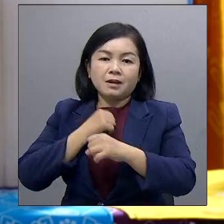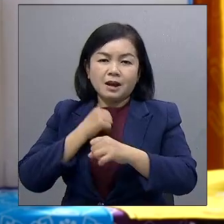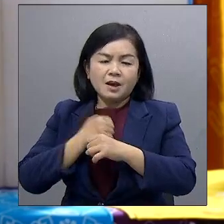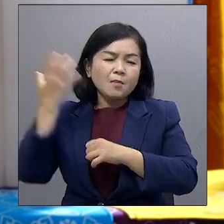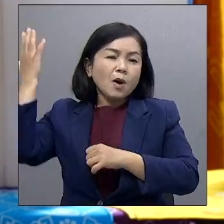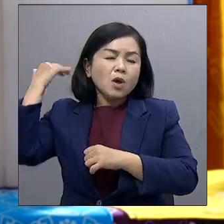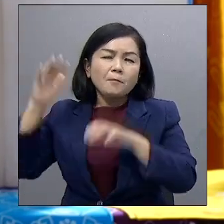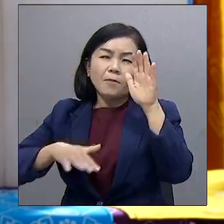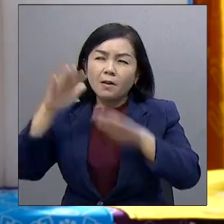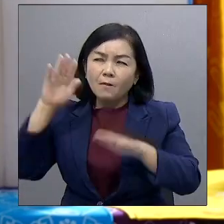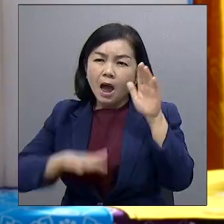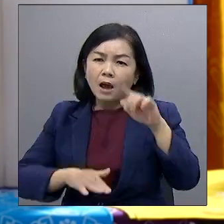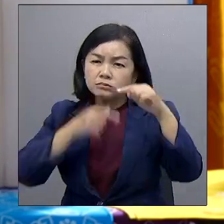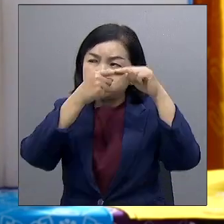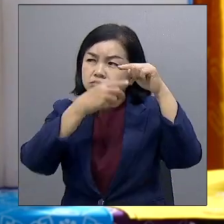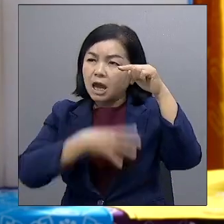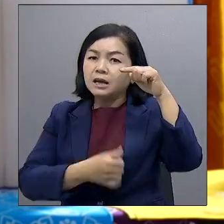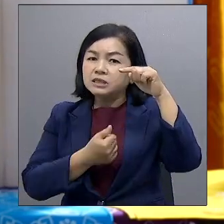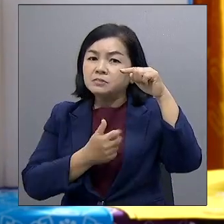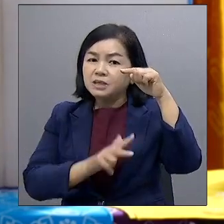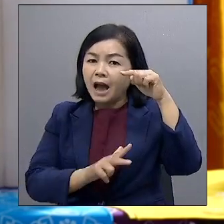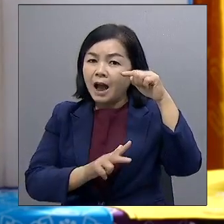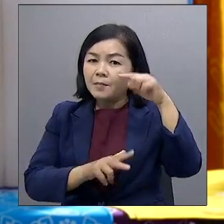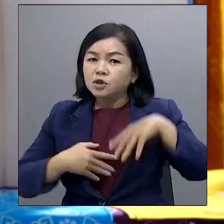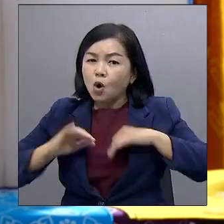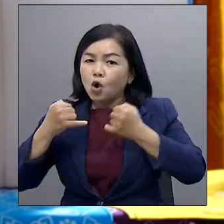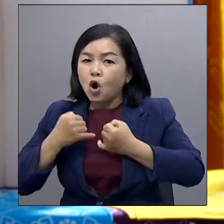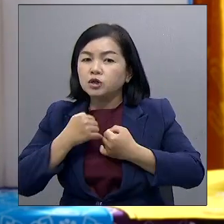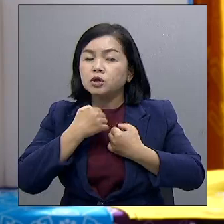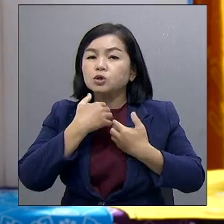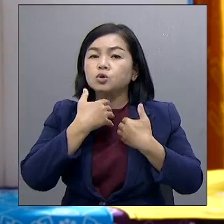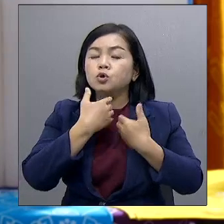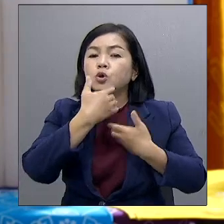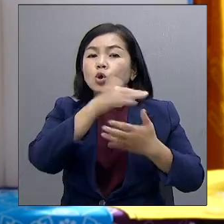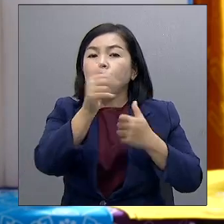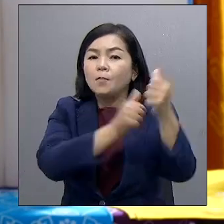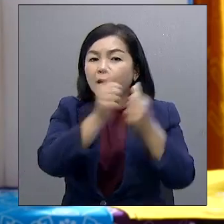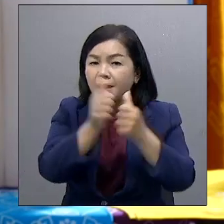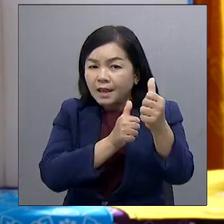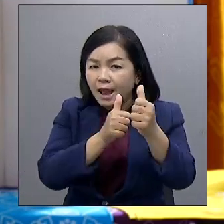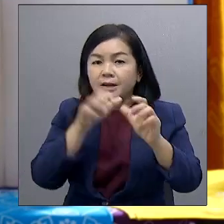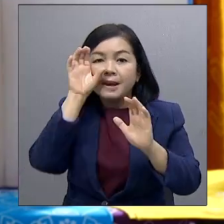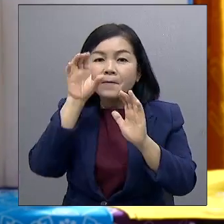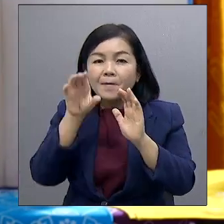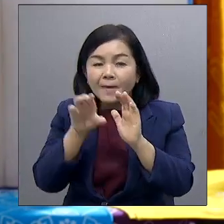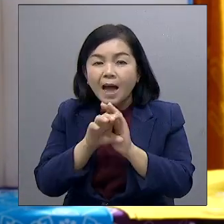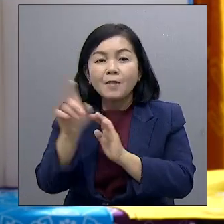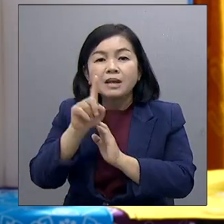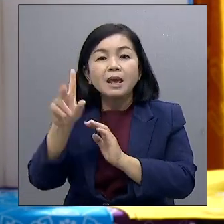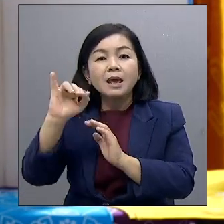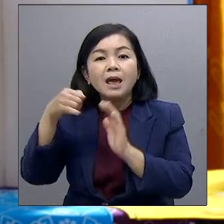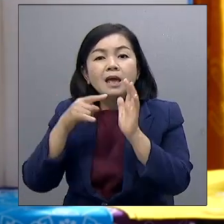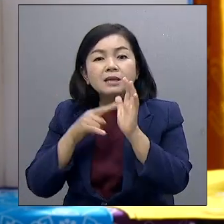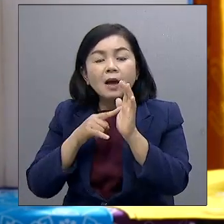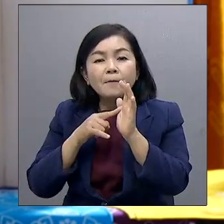อยู่ประมาณ 13ผู้ประกอบการที่ส่งเข้าประกวดแต่ว่าลายจำปูนภูงาเนี่ยเป็นลายที่โดด